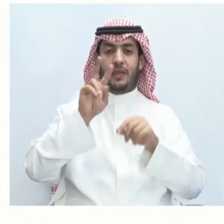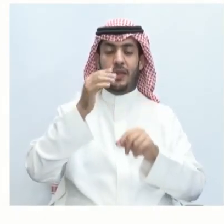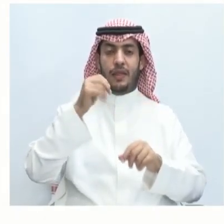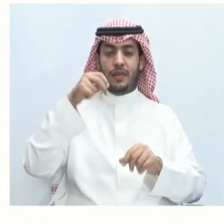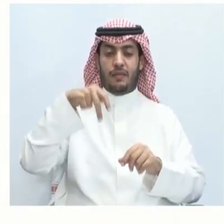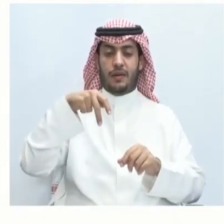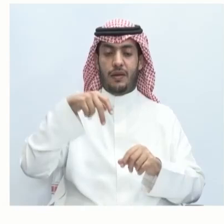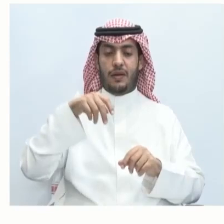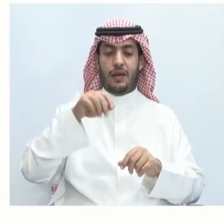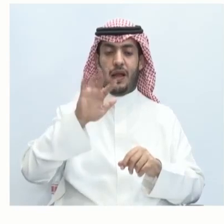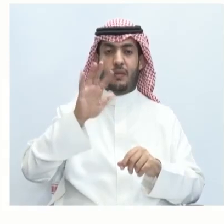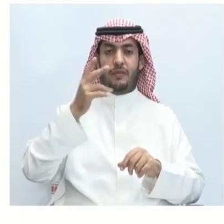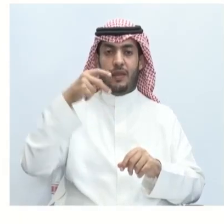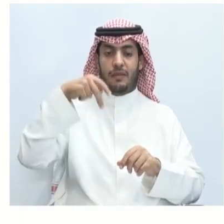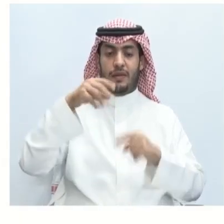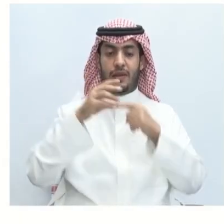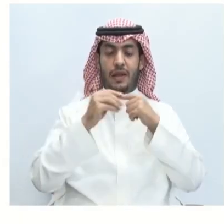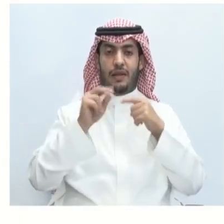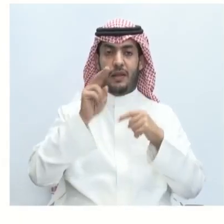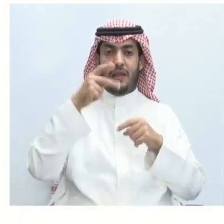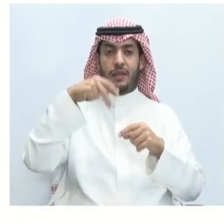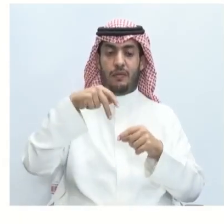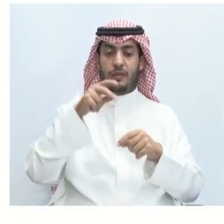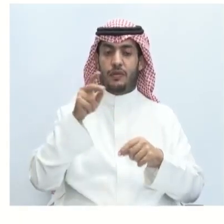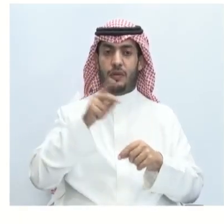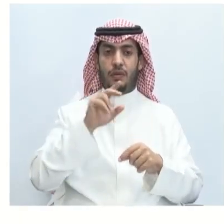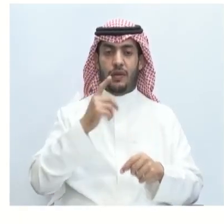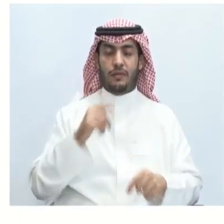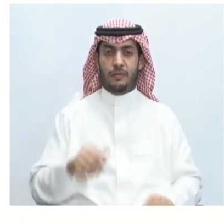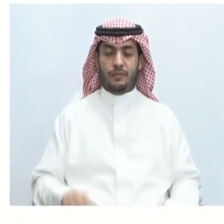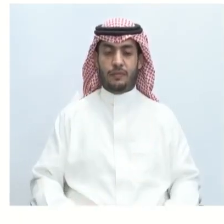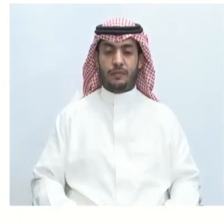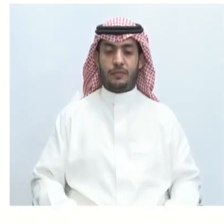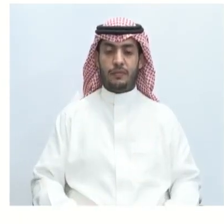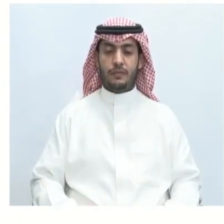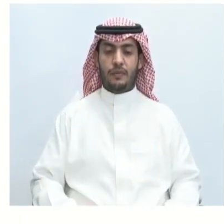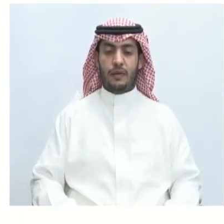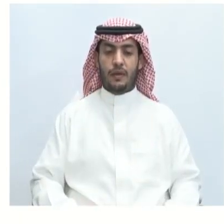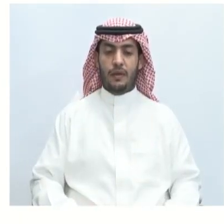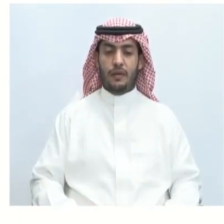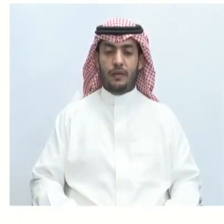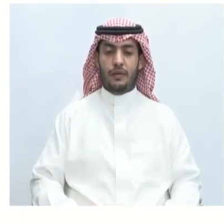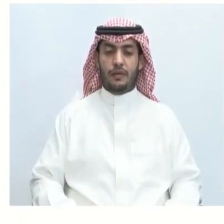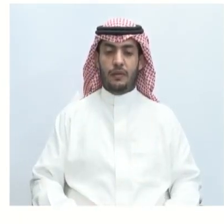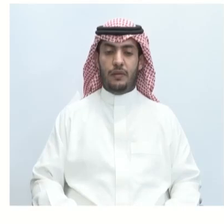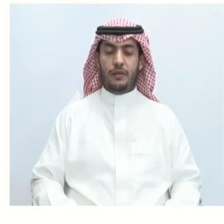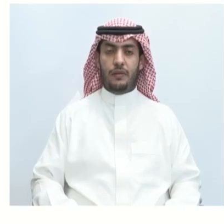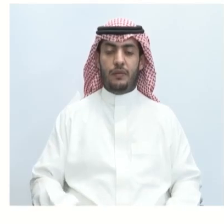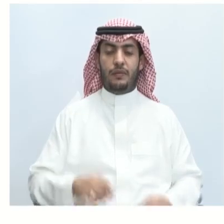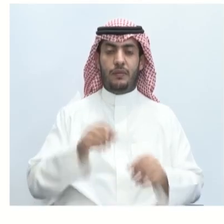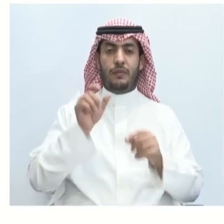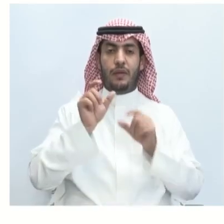اذا خمسه اثمان مطروحا منها ثمنين ماذا ماذا سيكون الناتج ابنائي بناتي سيكون الناتج هو عدد